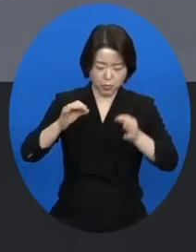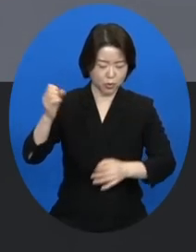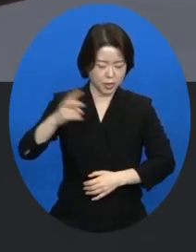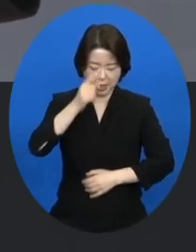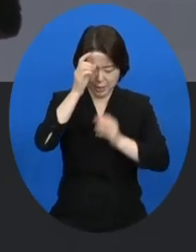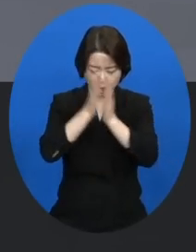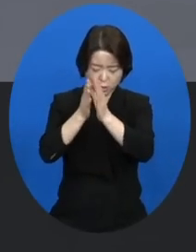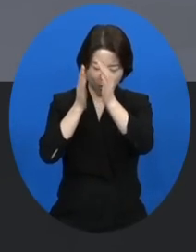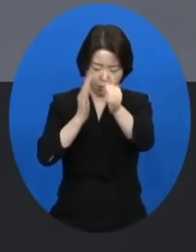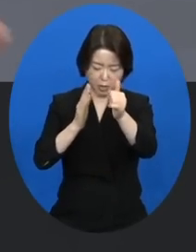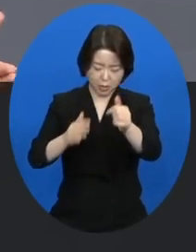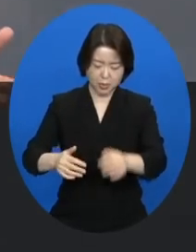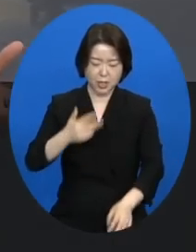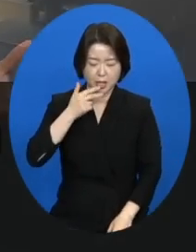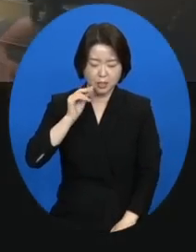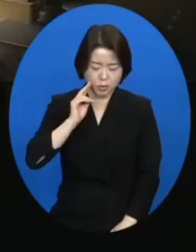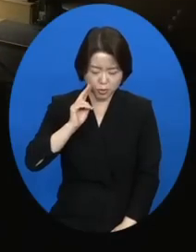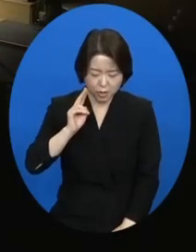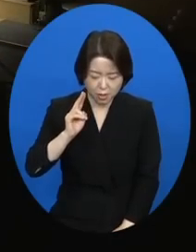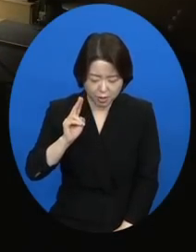기도하도록 하겠습니다. 주여